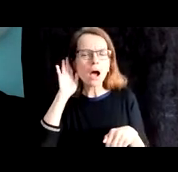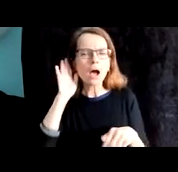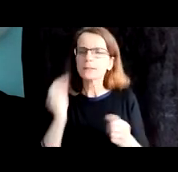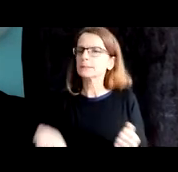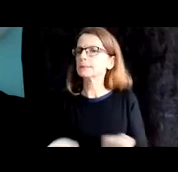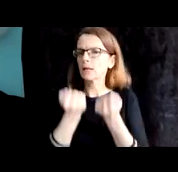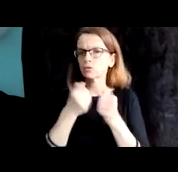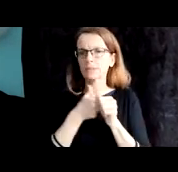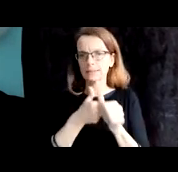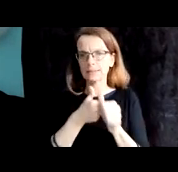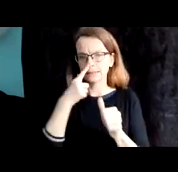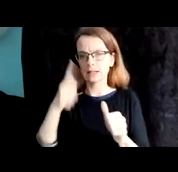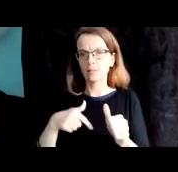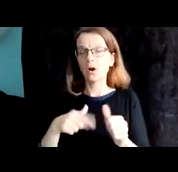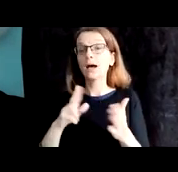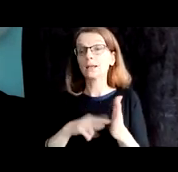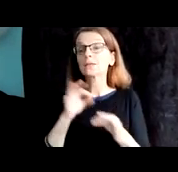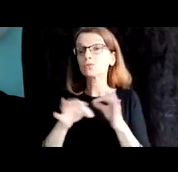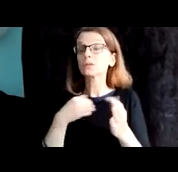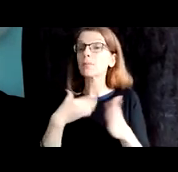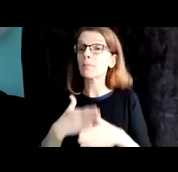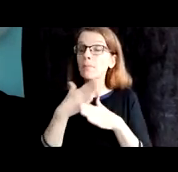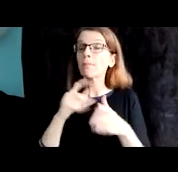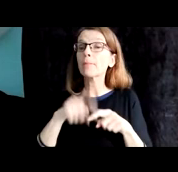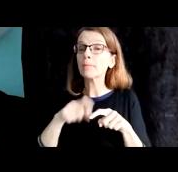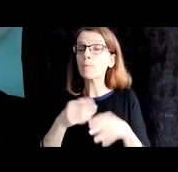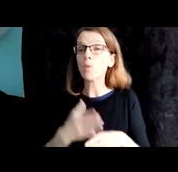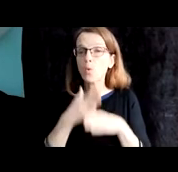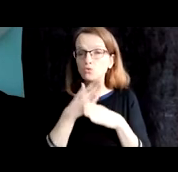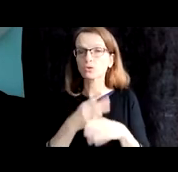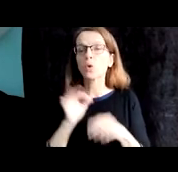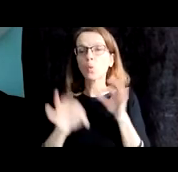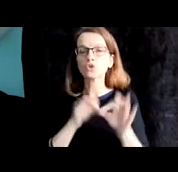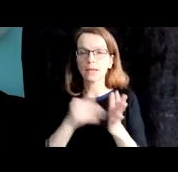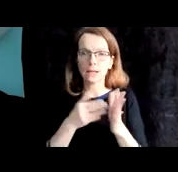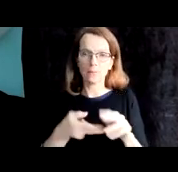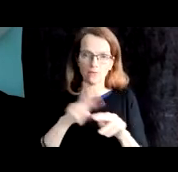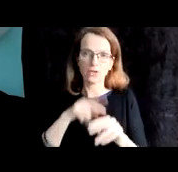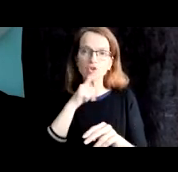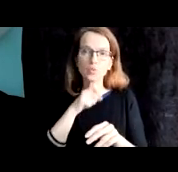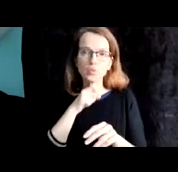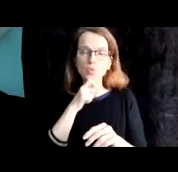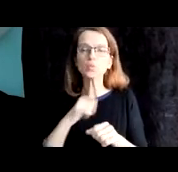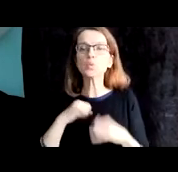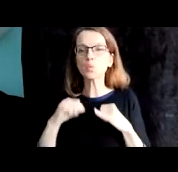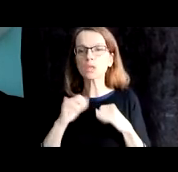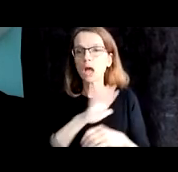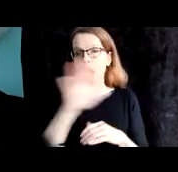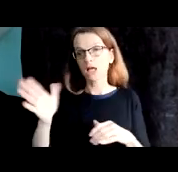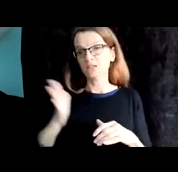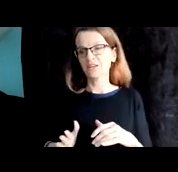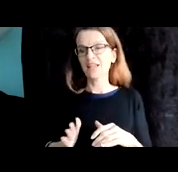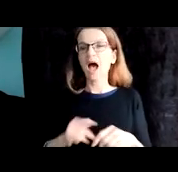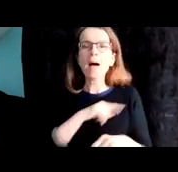in postopke. Morda res včasih potrebujem malo več pomoči in truda z vaše strani, ampak saj nismo vsi super možje in